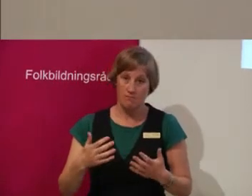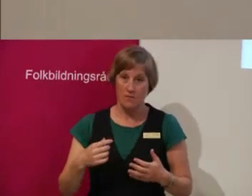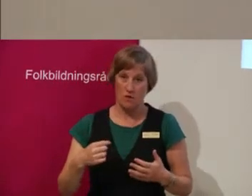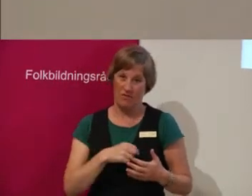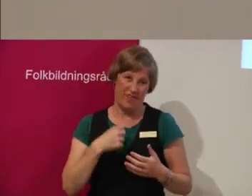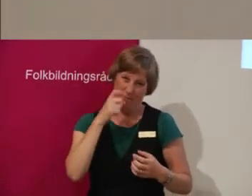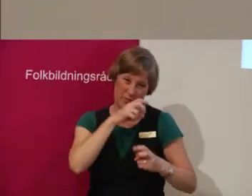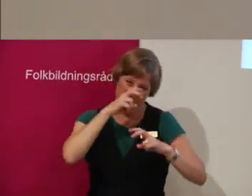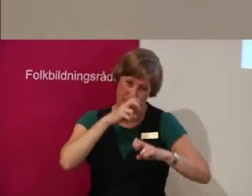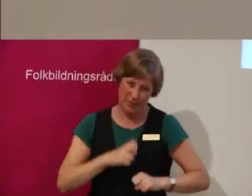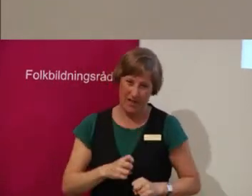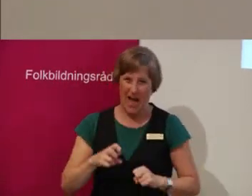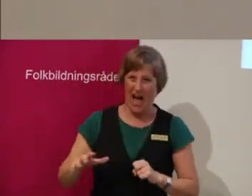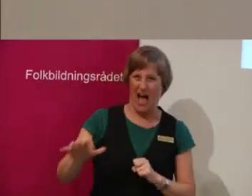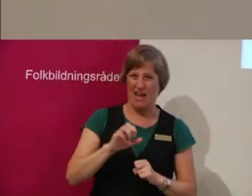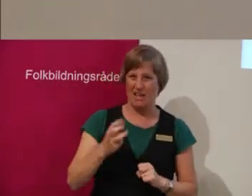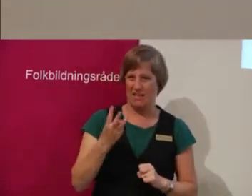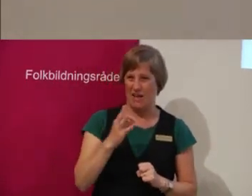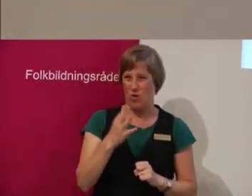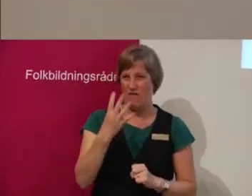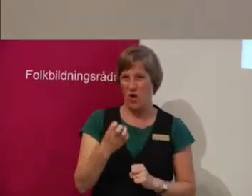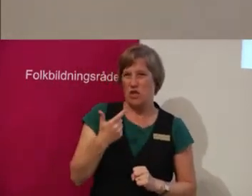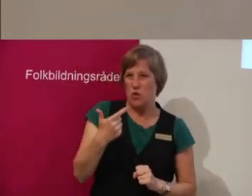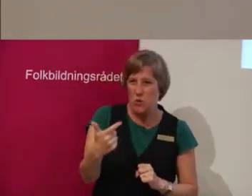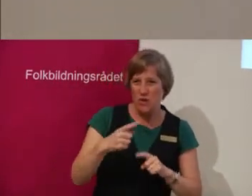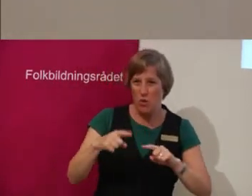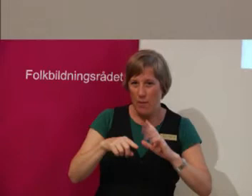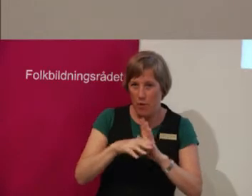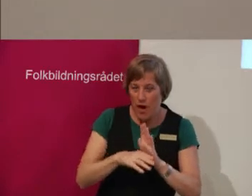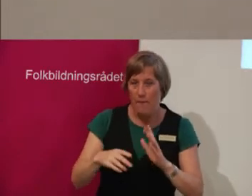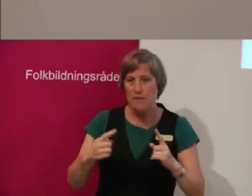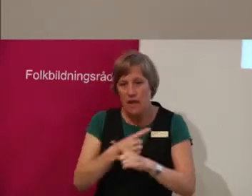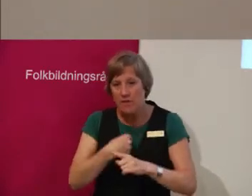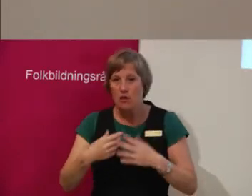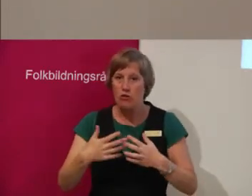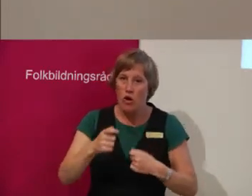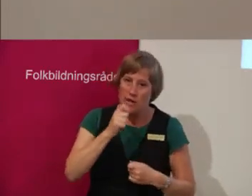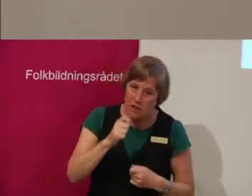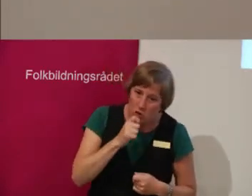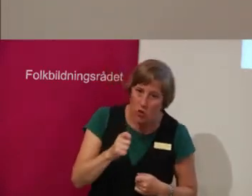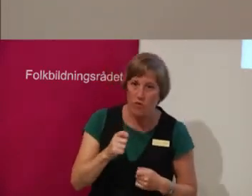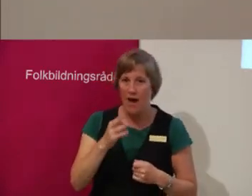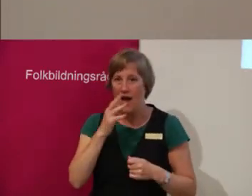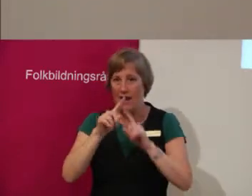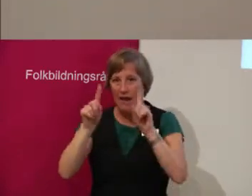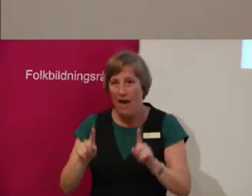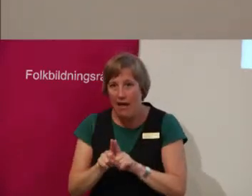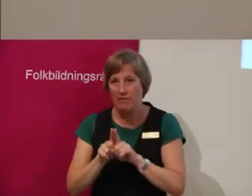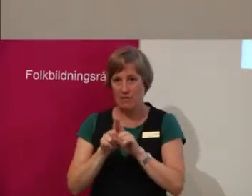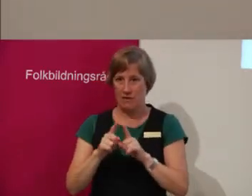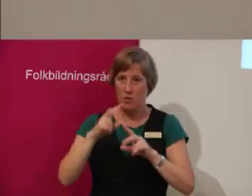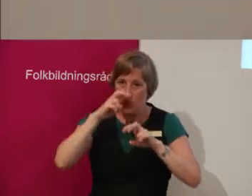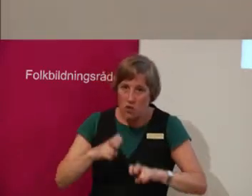dessa 340 000 kulturprogram, så har vi gjort intervjuer och enkätundersökningar i fyra stycken kommuner som vi har valt ut som